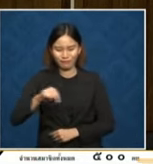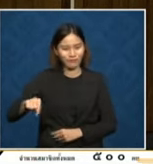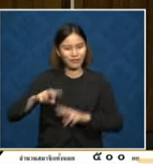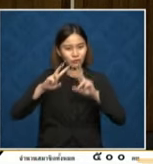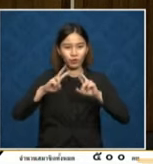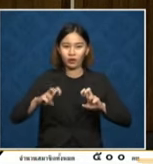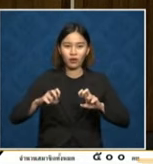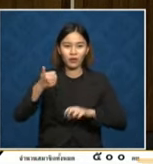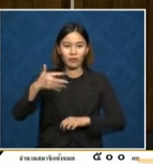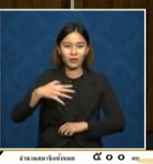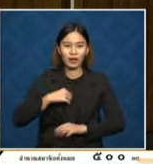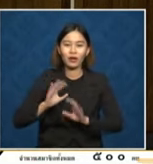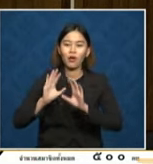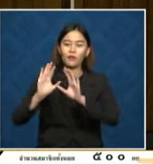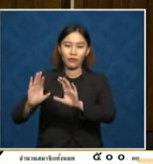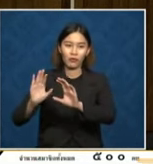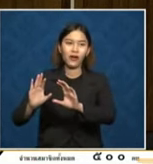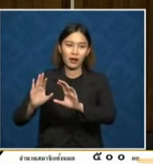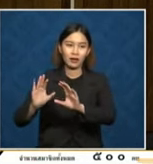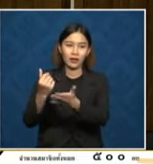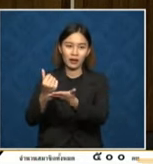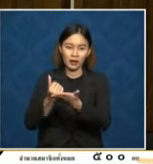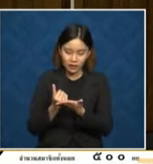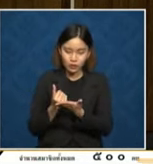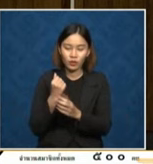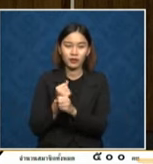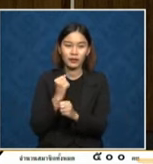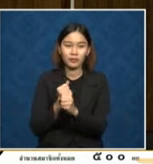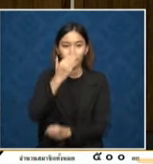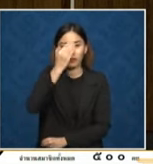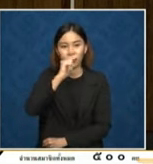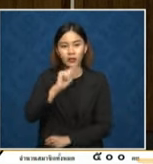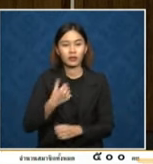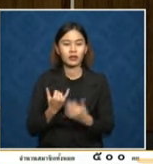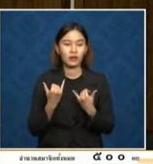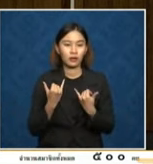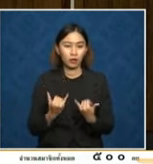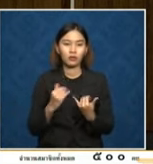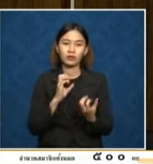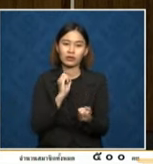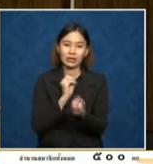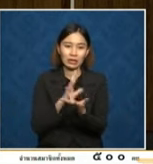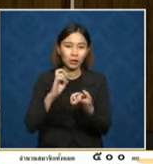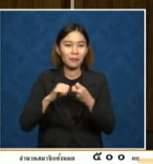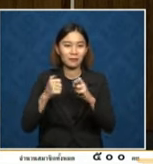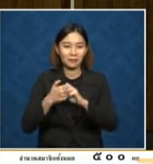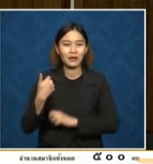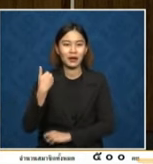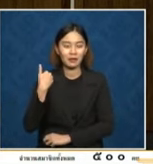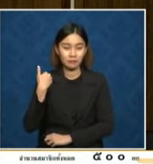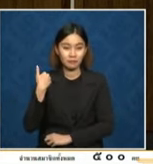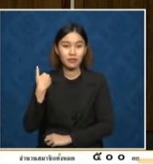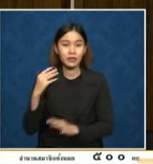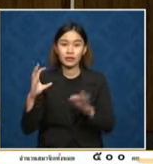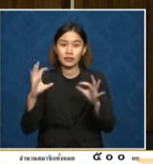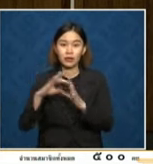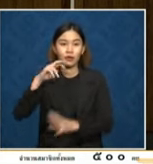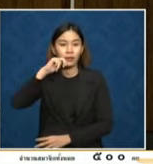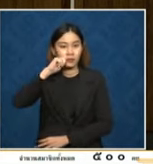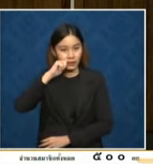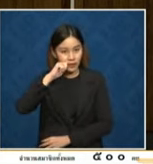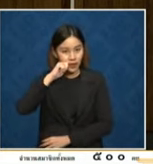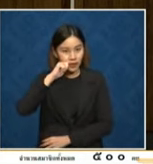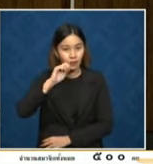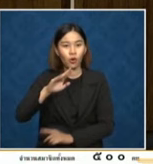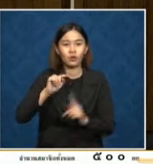ได้ครับอันนี้ก็ขอฝากนำเรียนว่าให้ช่วยเร่งดำเนินการเพราะว่าณวันนี้เดือดร้อนอย่างสาหัสนะครับในเรื่องของการใช้น้ำในส่วน